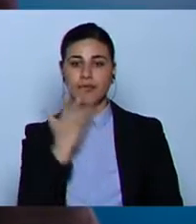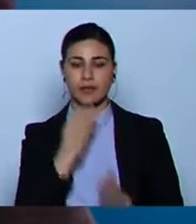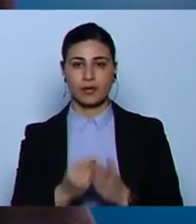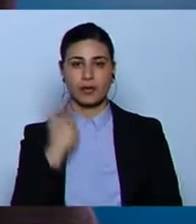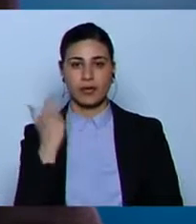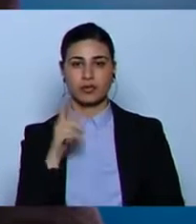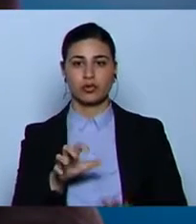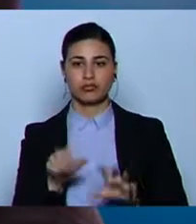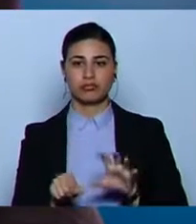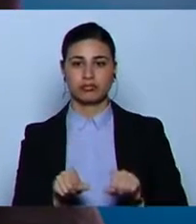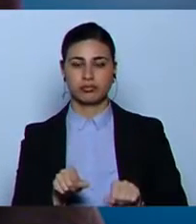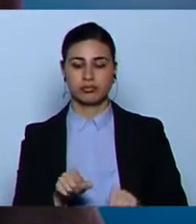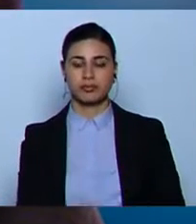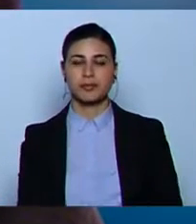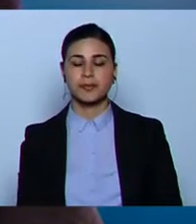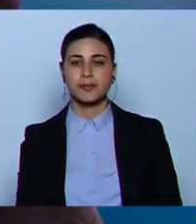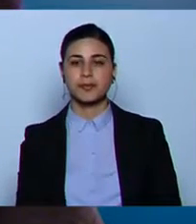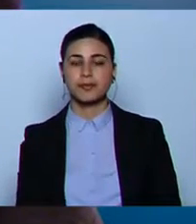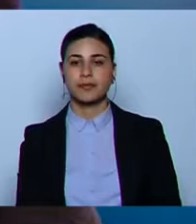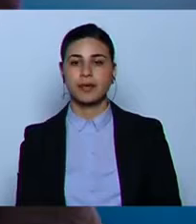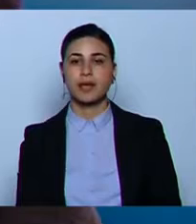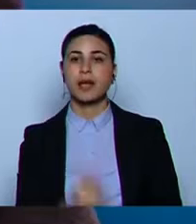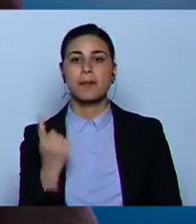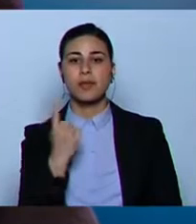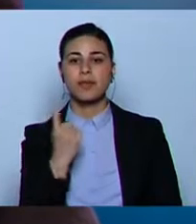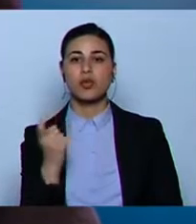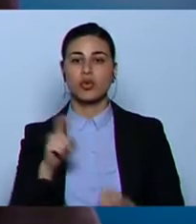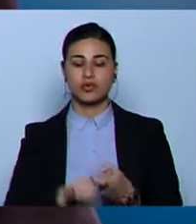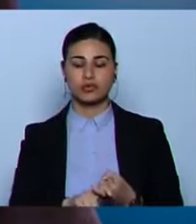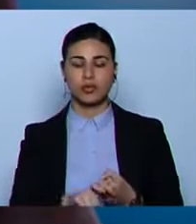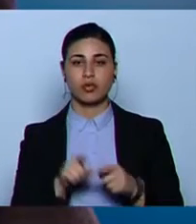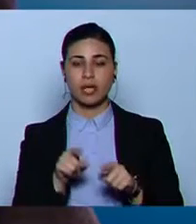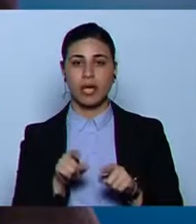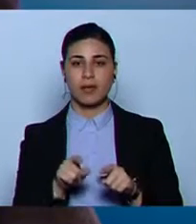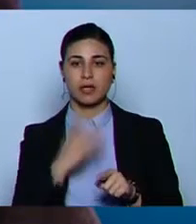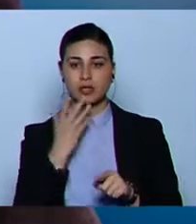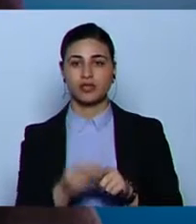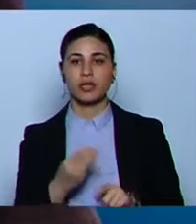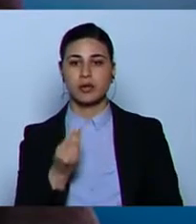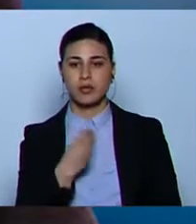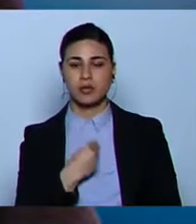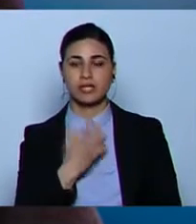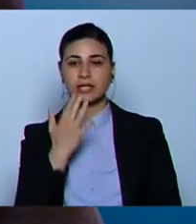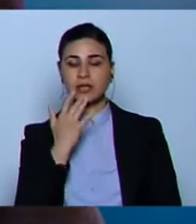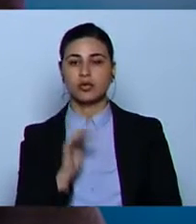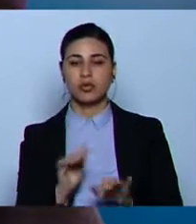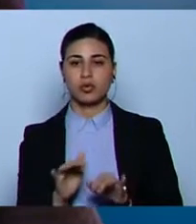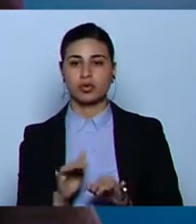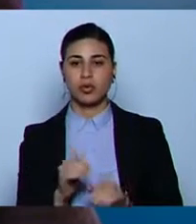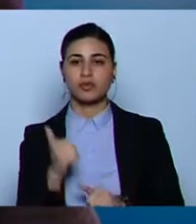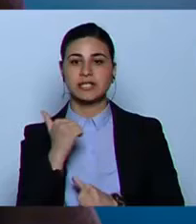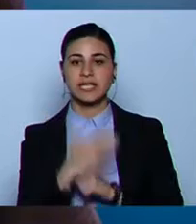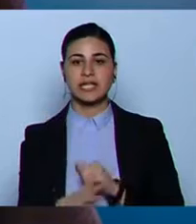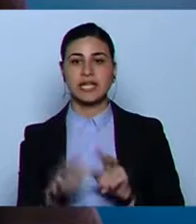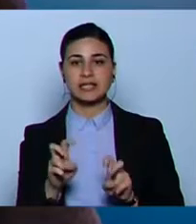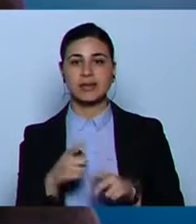პატრონი გამოუჩნდა. რეფორმის საწყისი წერტილი უკავშირდებოდა ამას ზუსტად. ერთის მხრივ ჩვენ გვერდგო ნაციონალური მოძრაობის